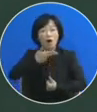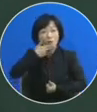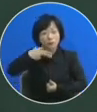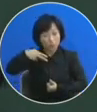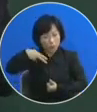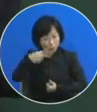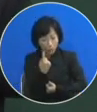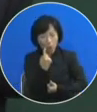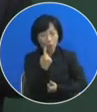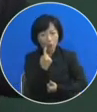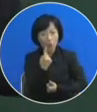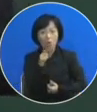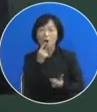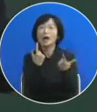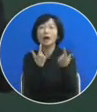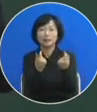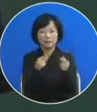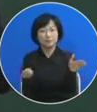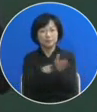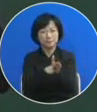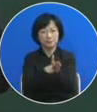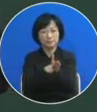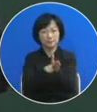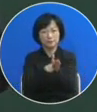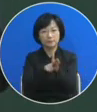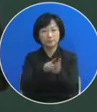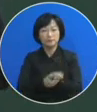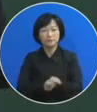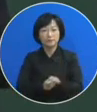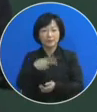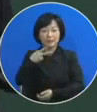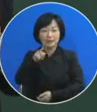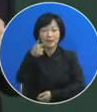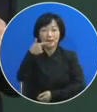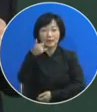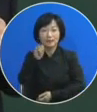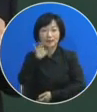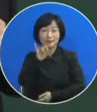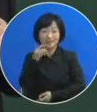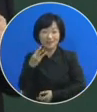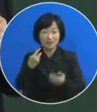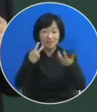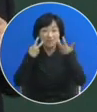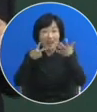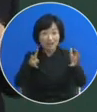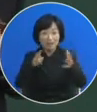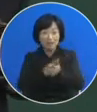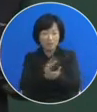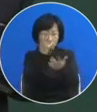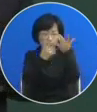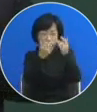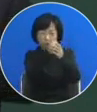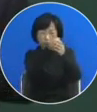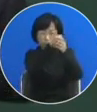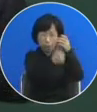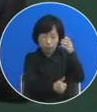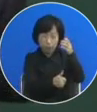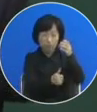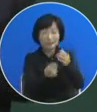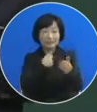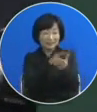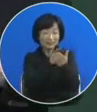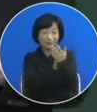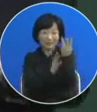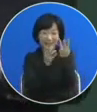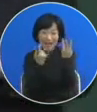이 믿음입니다. It's this faith. 그러니까 이 다니엘은 불 가운데 들어갔고 사자굴에 들어가고 세 청년은 불 가운데 들어갔다 하면. And